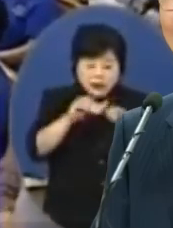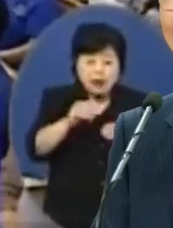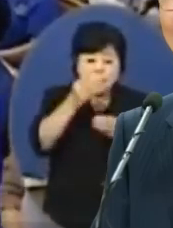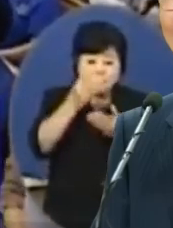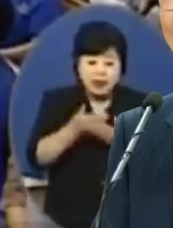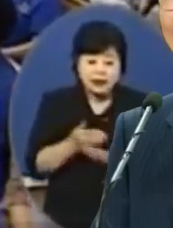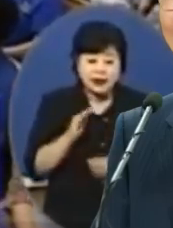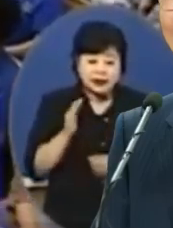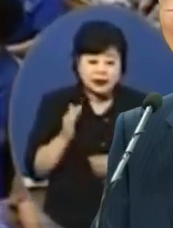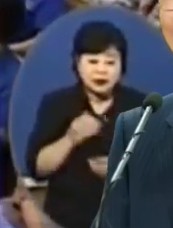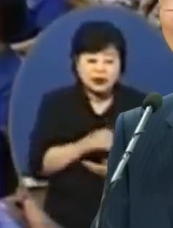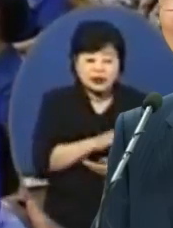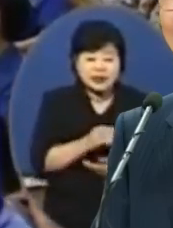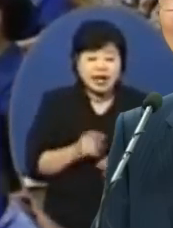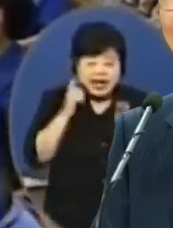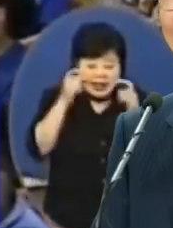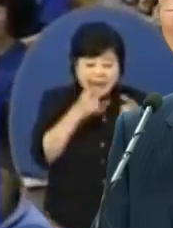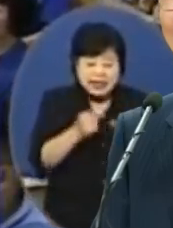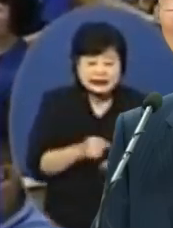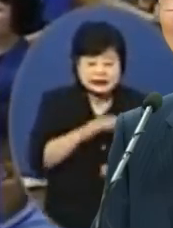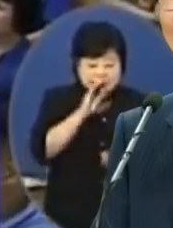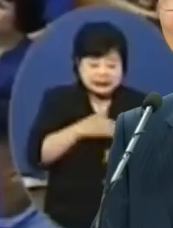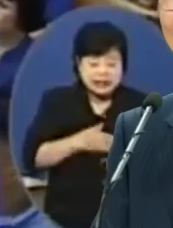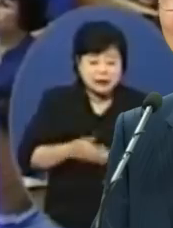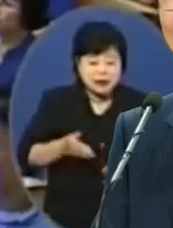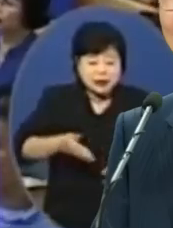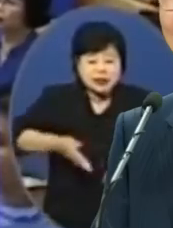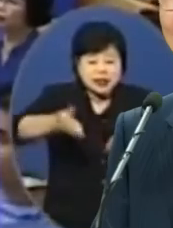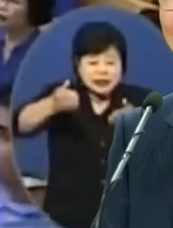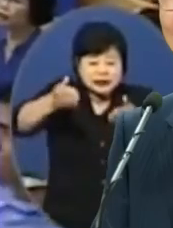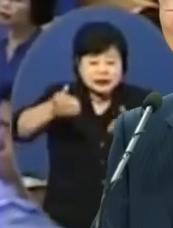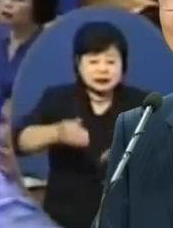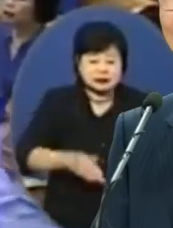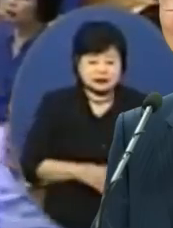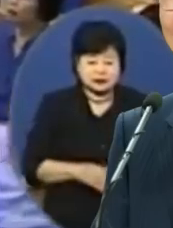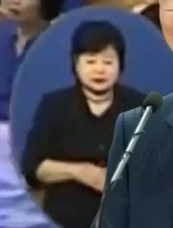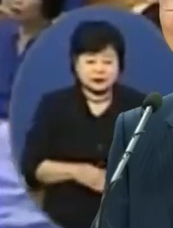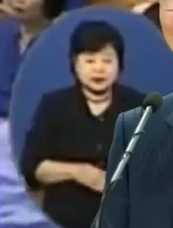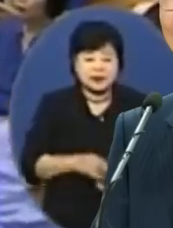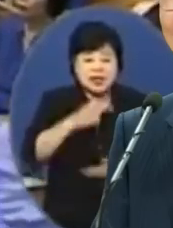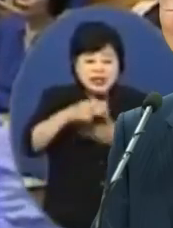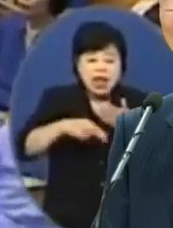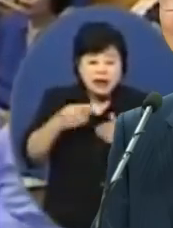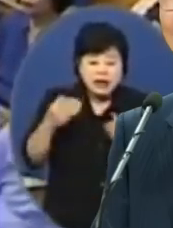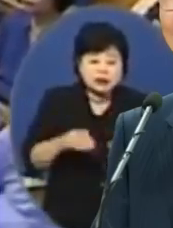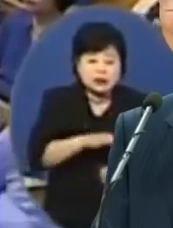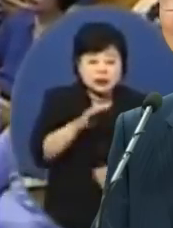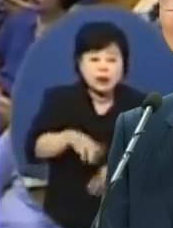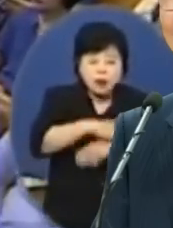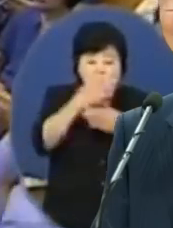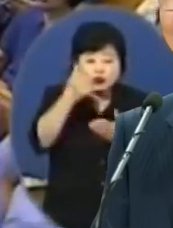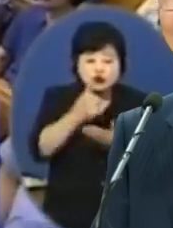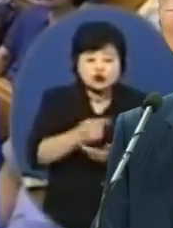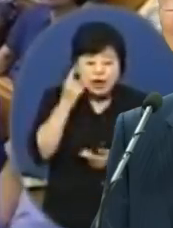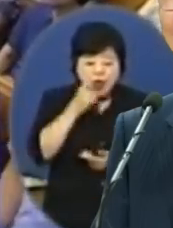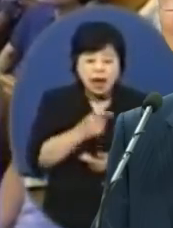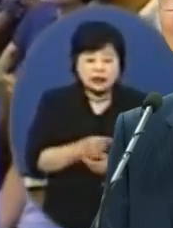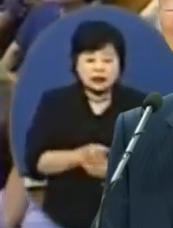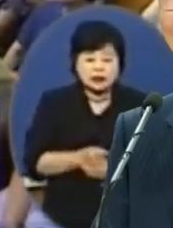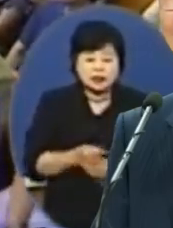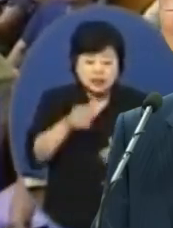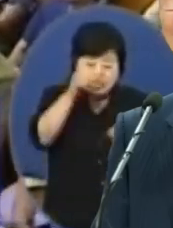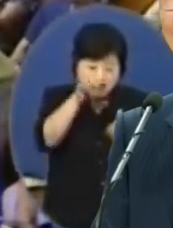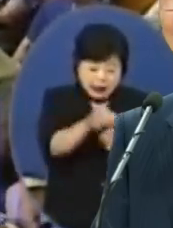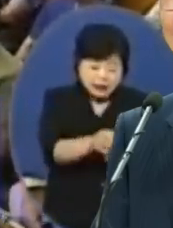나음을 받았도다. 우리는 다 양 같아서 그릇 행하여 각기 제 길로 갔거늘 야훼께서는 우리 모두의